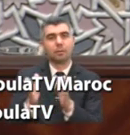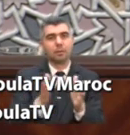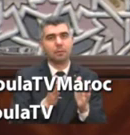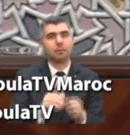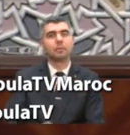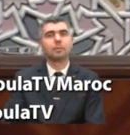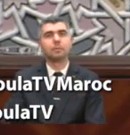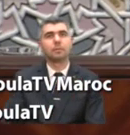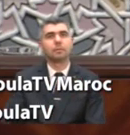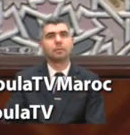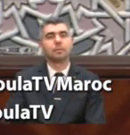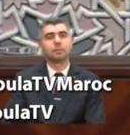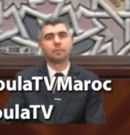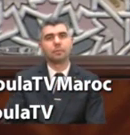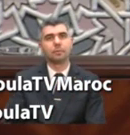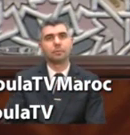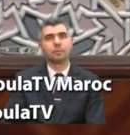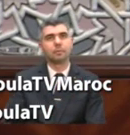السيد النائب. تفضل السيد النائب.